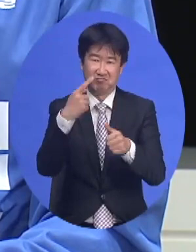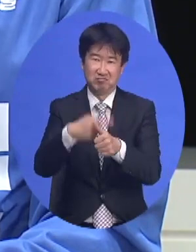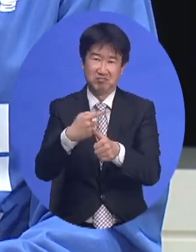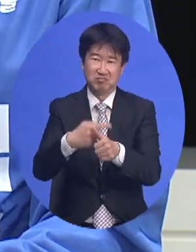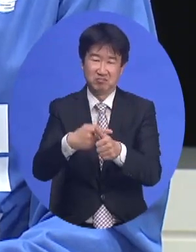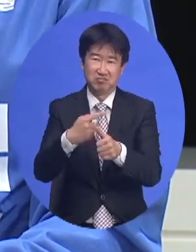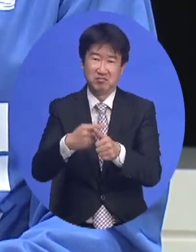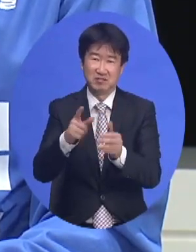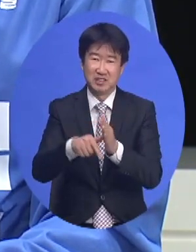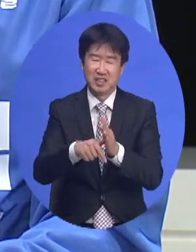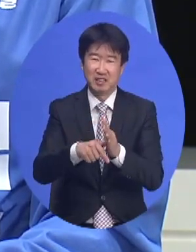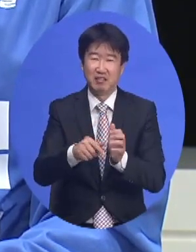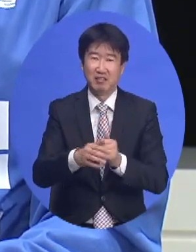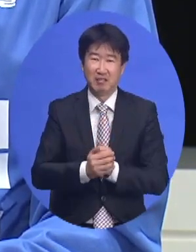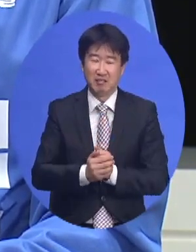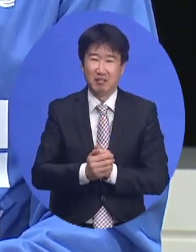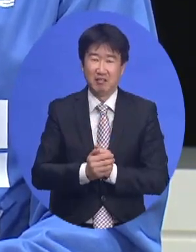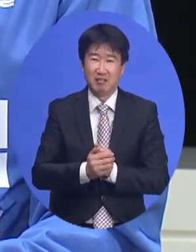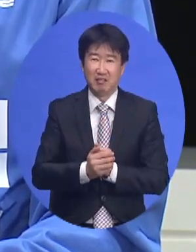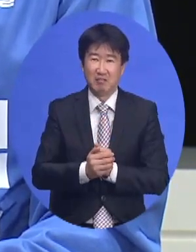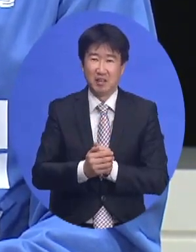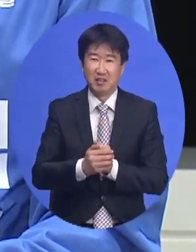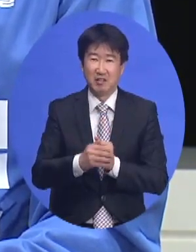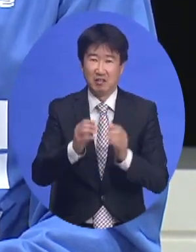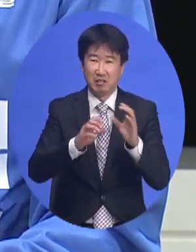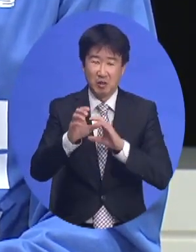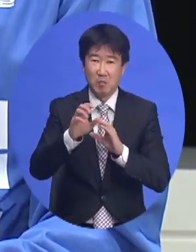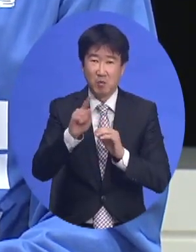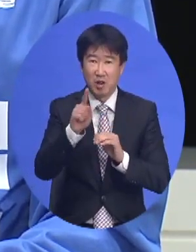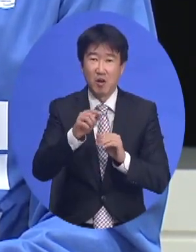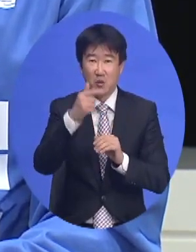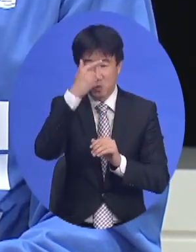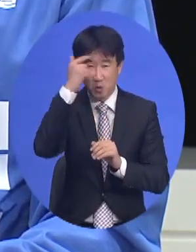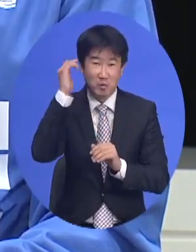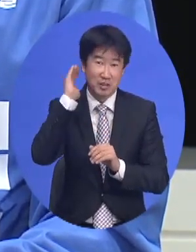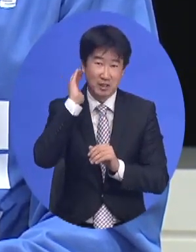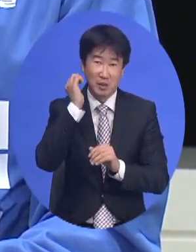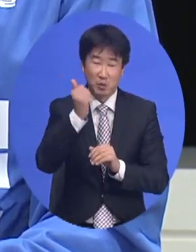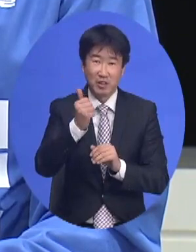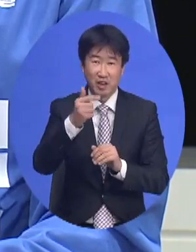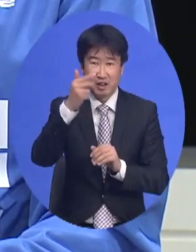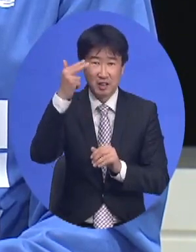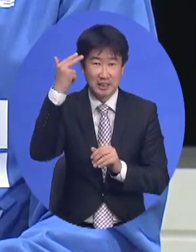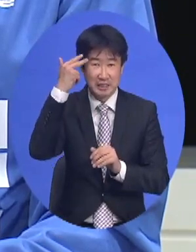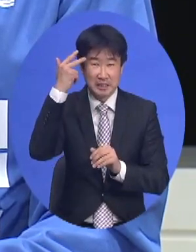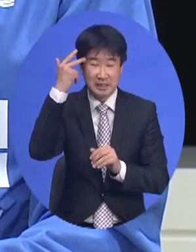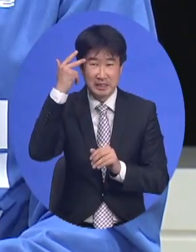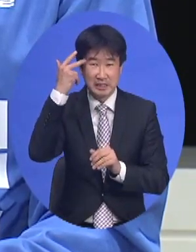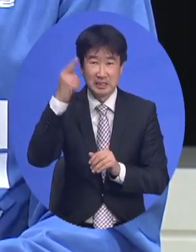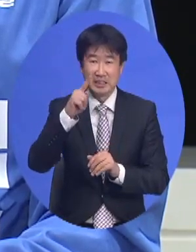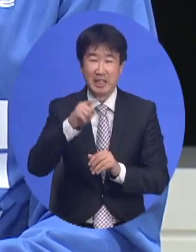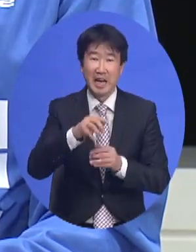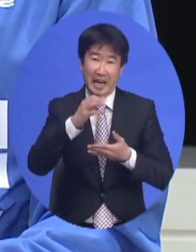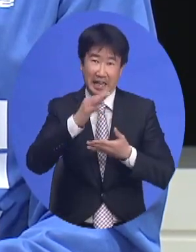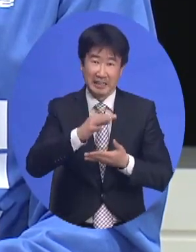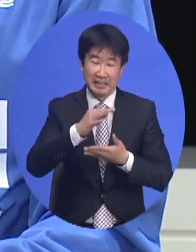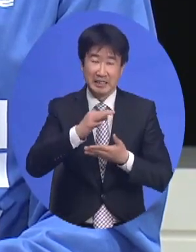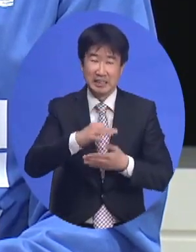때입니다. 어떻게 그런 일을 했으며 더욱이 아까요 노무현 정신의 그